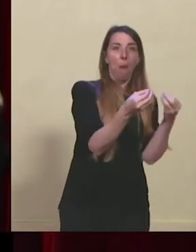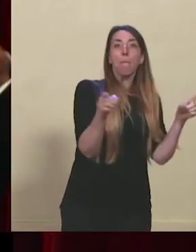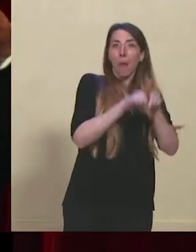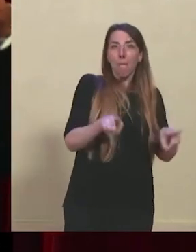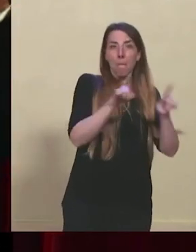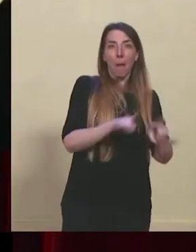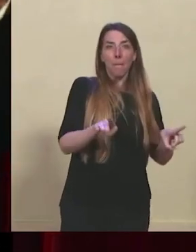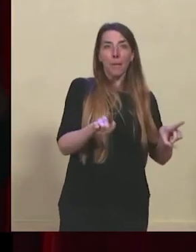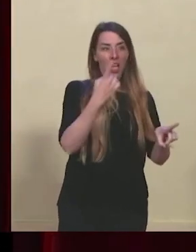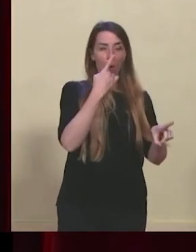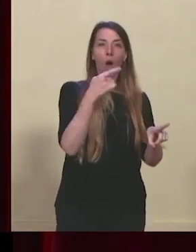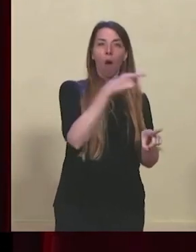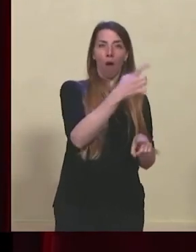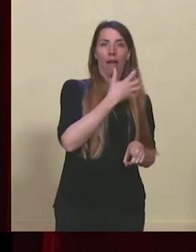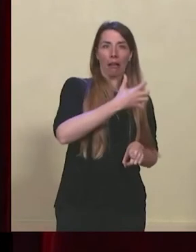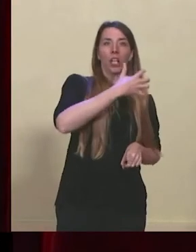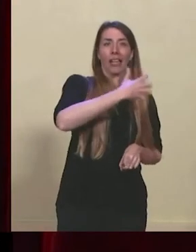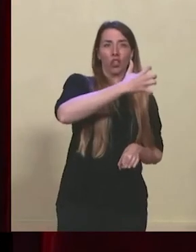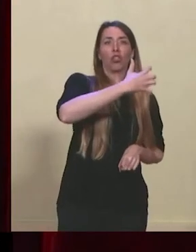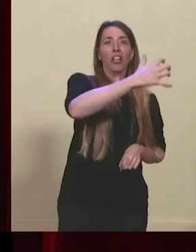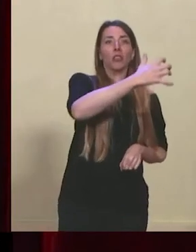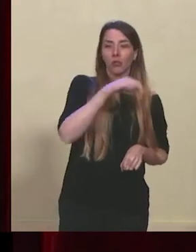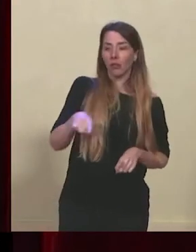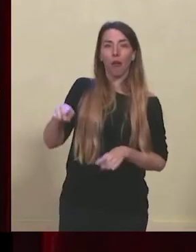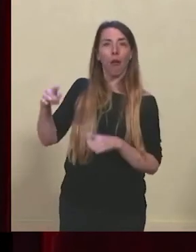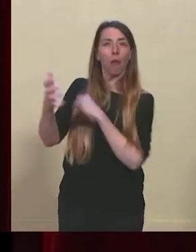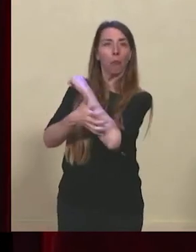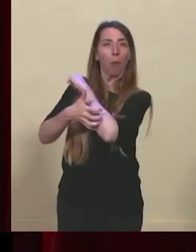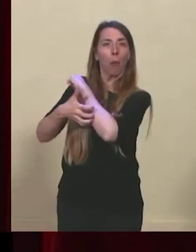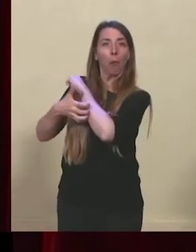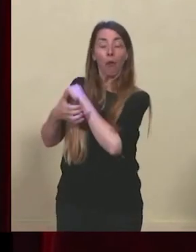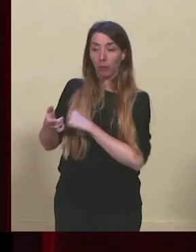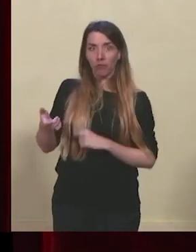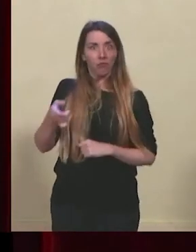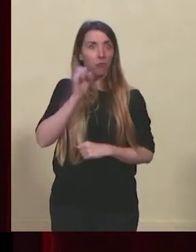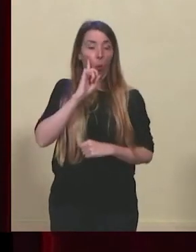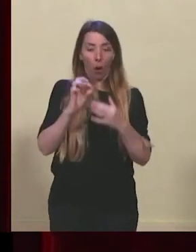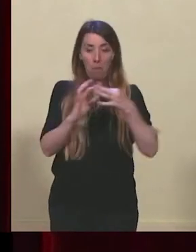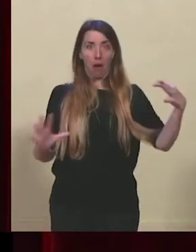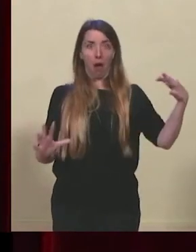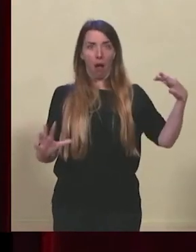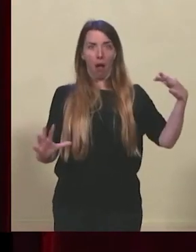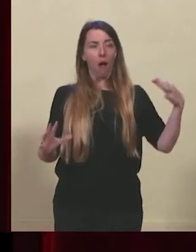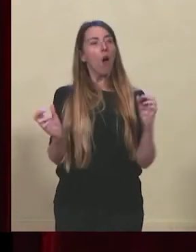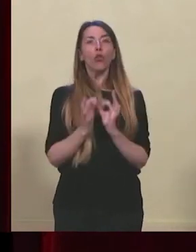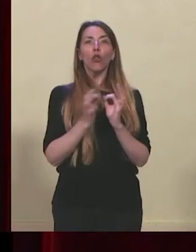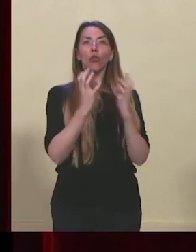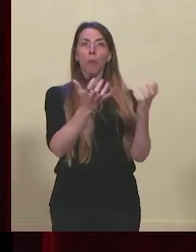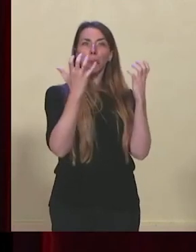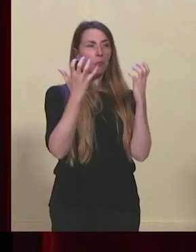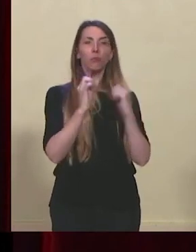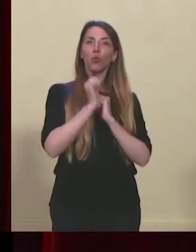près les fortunes qui s'accumulent à l'autre bout de la société. Parce qu'en fait, on n'est pas tellement relié à ces gens-là. Hein. Là où on le voit un petit peu, c'est quand on lit certaines